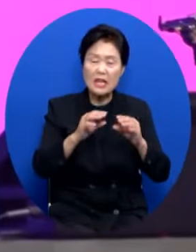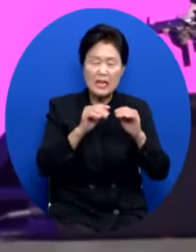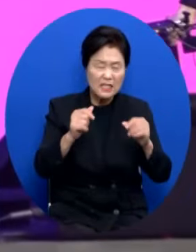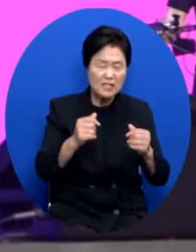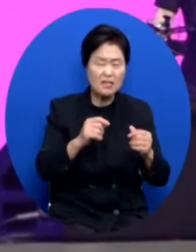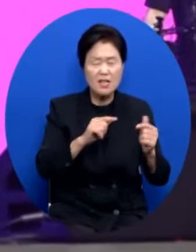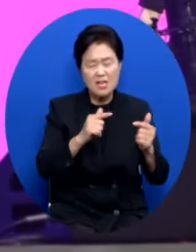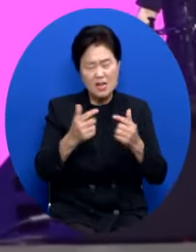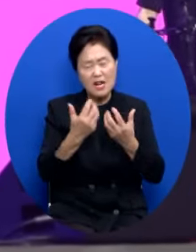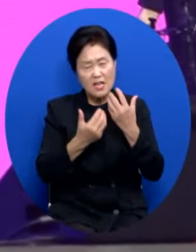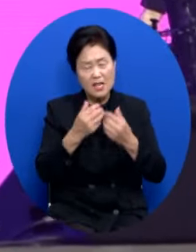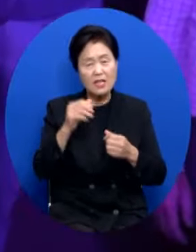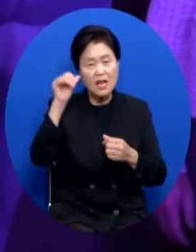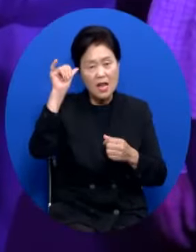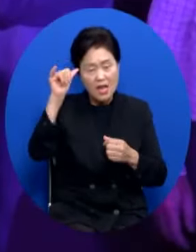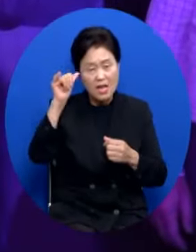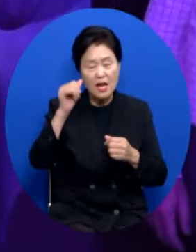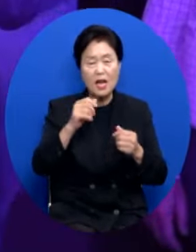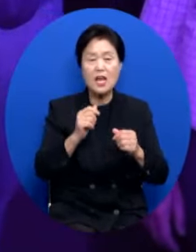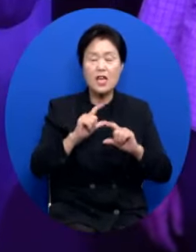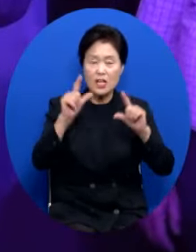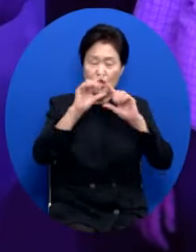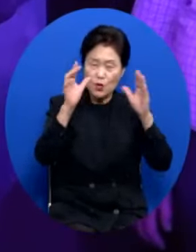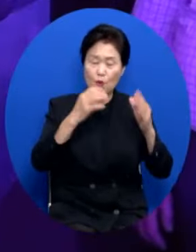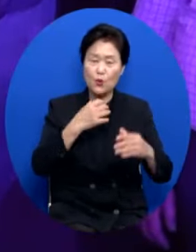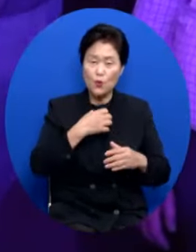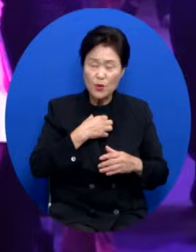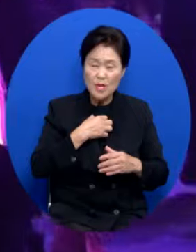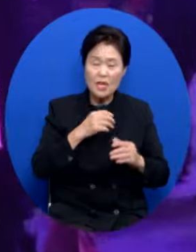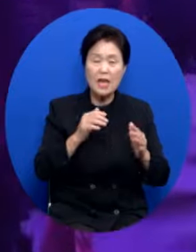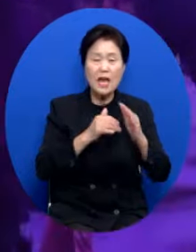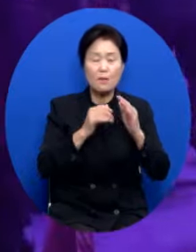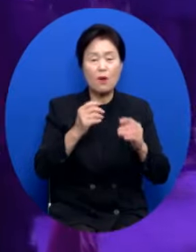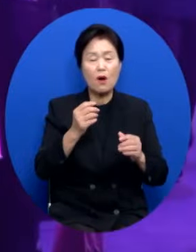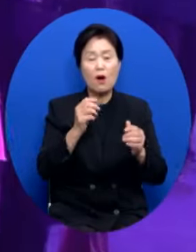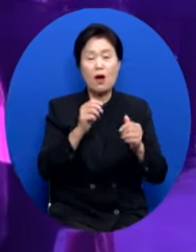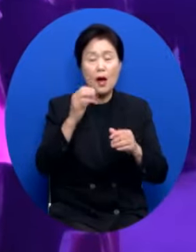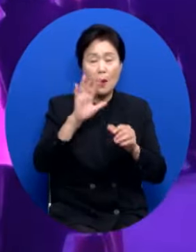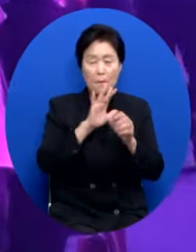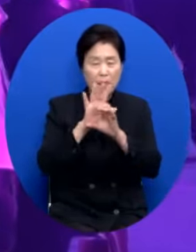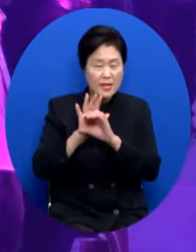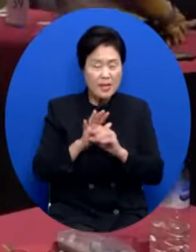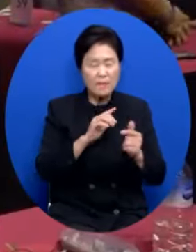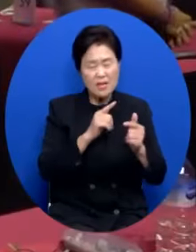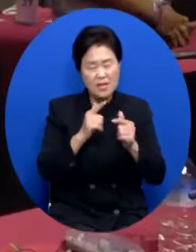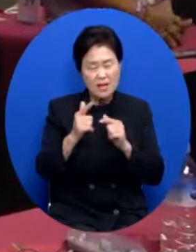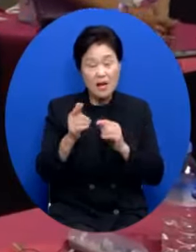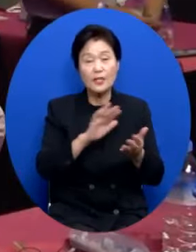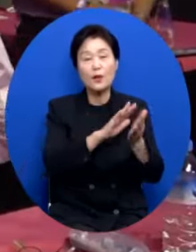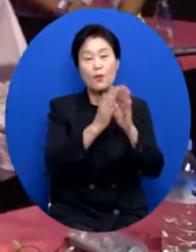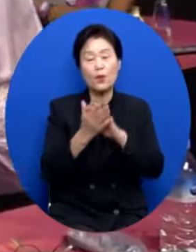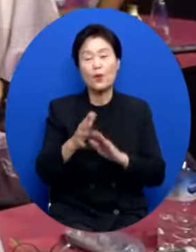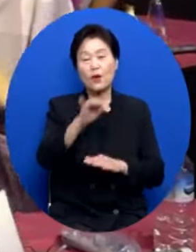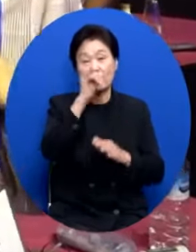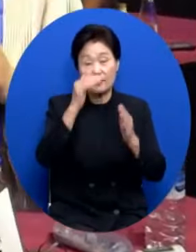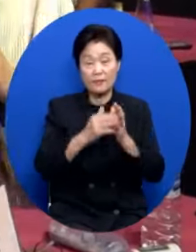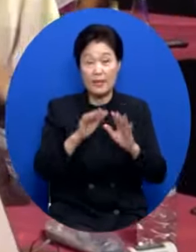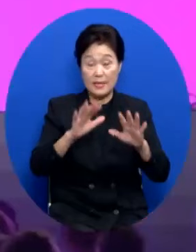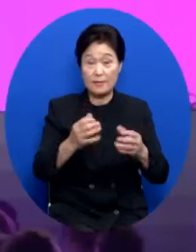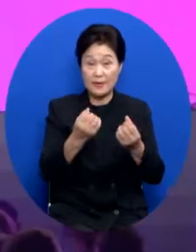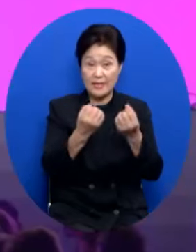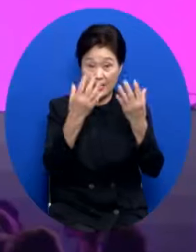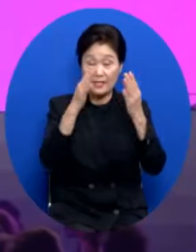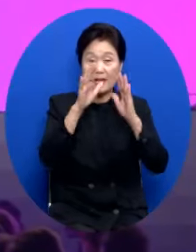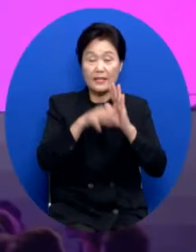갈등, AI 기술, 기후위기 가속화, 팬데믹 등 급격한 변화를 겪었습니다. 이번